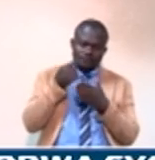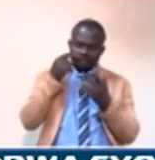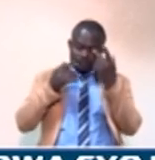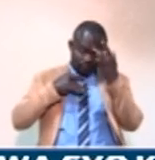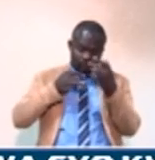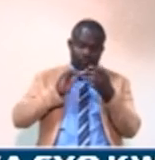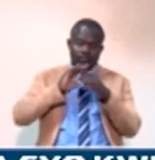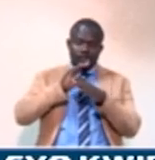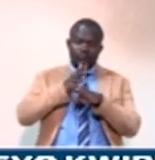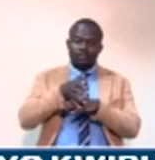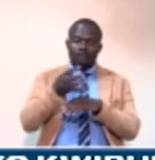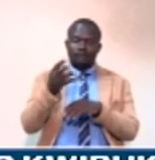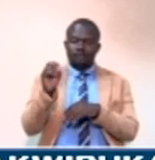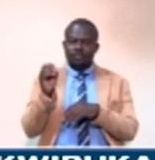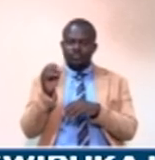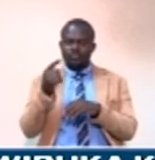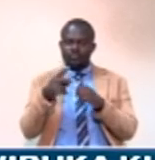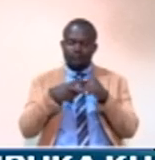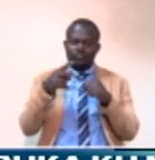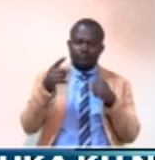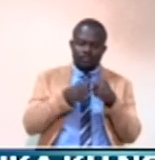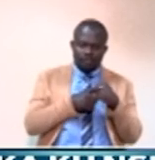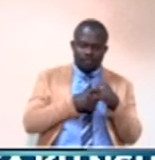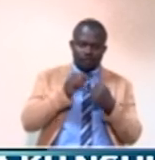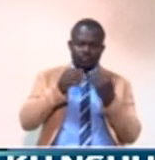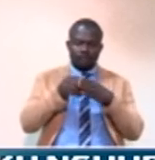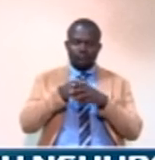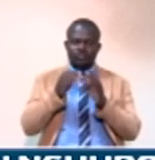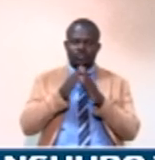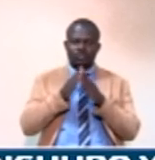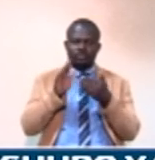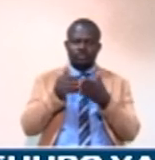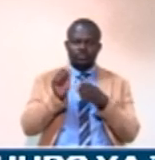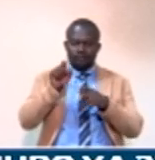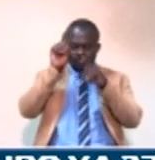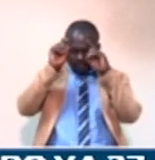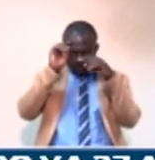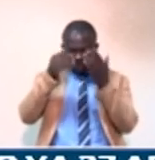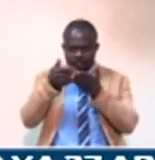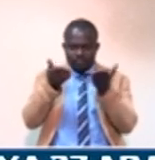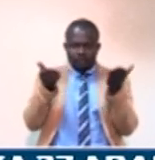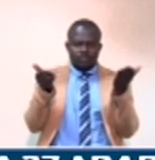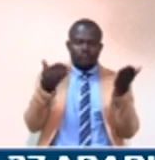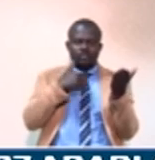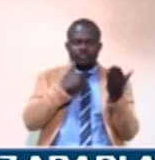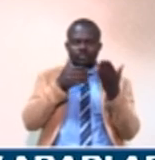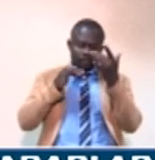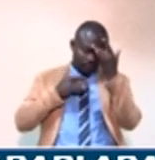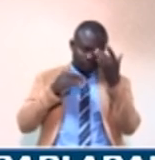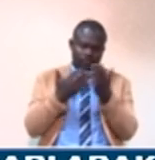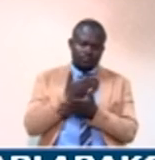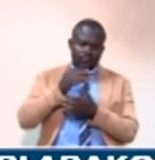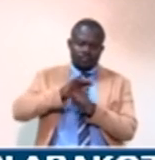barenga 474 bose bari mu mujyi wa Kigali. Hari ushaka kwibaza ngo ariko aho ntitwaba dufite ubwandu bushya